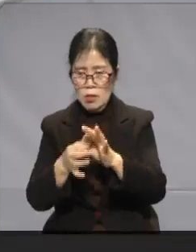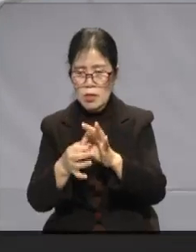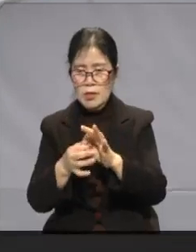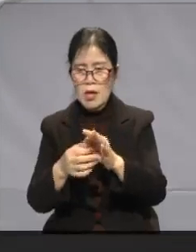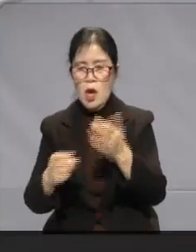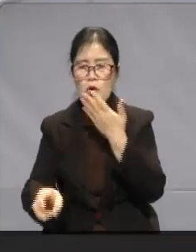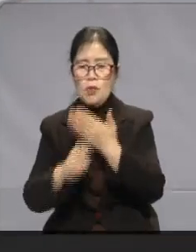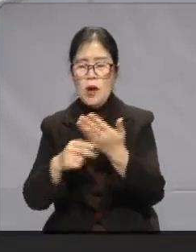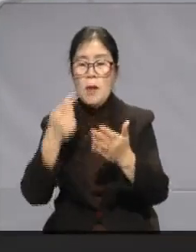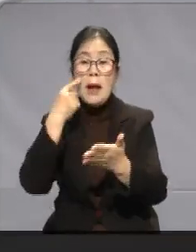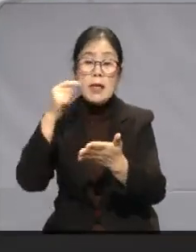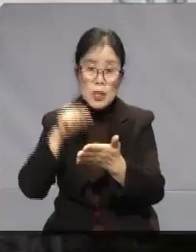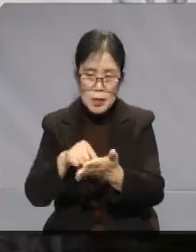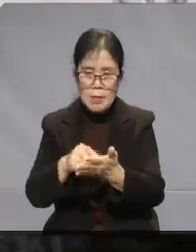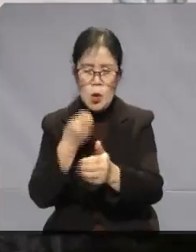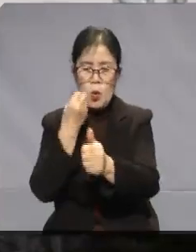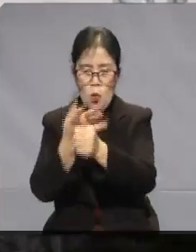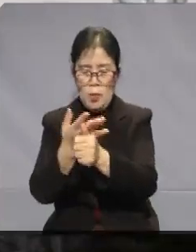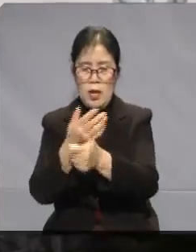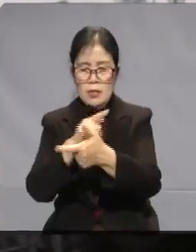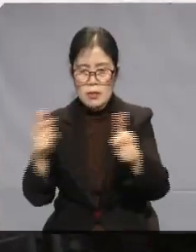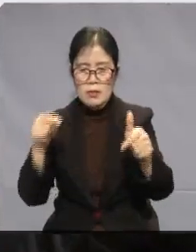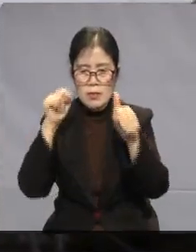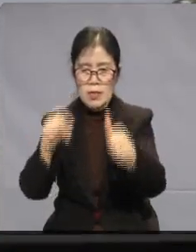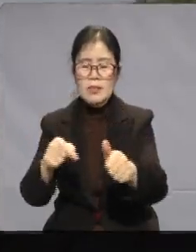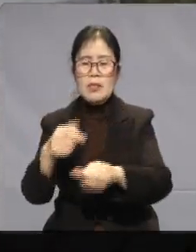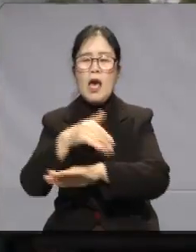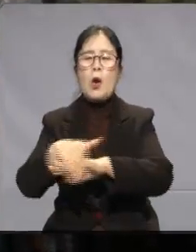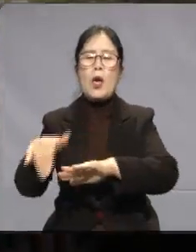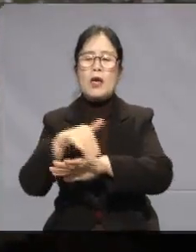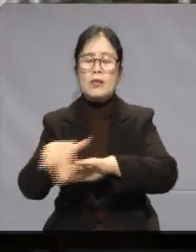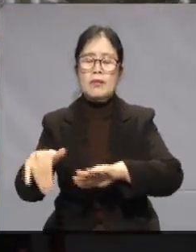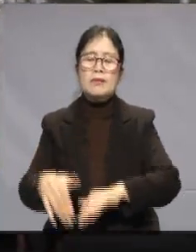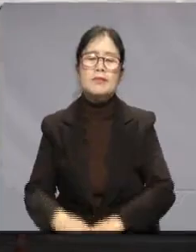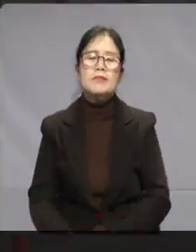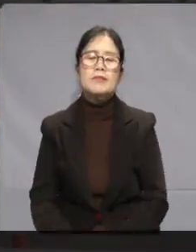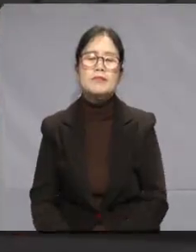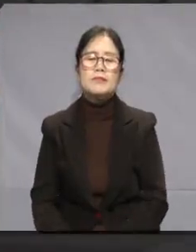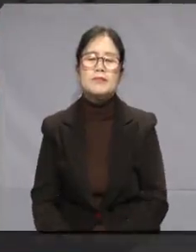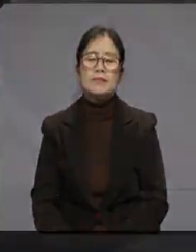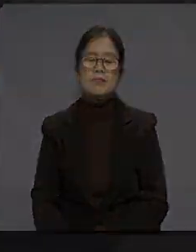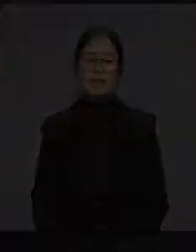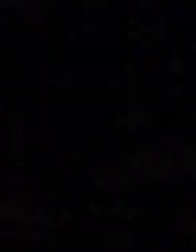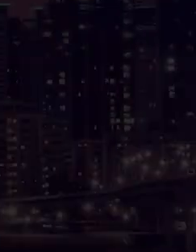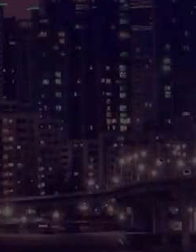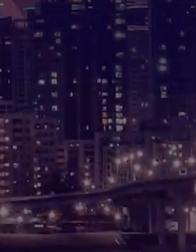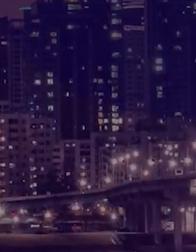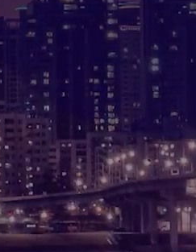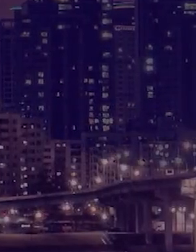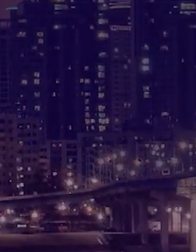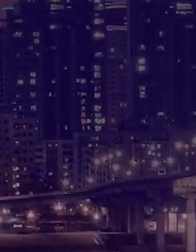관위 등 행정 조치할 예정입니다 OBS 뉴스 이정현